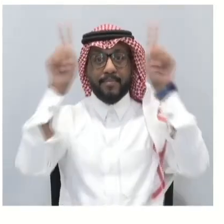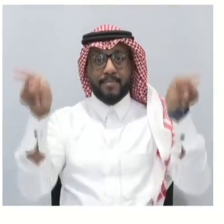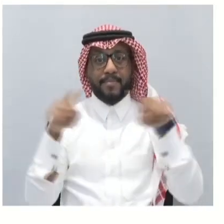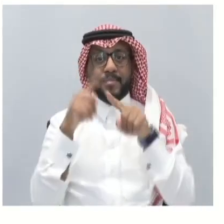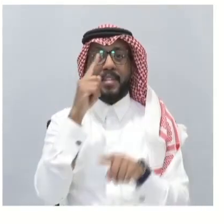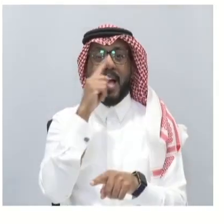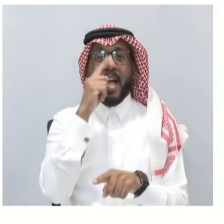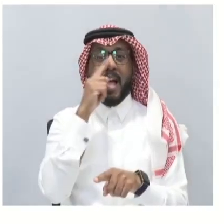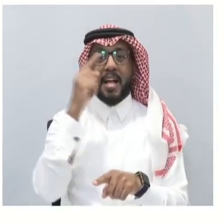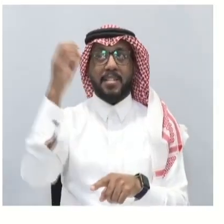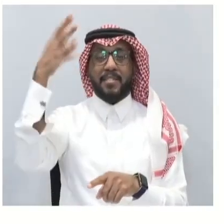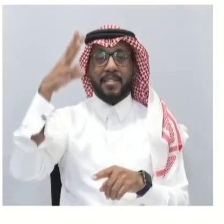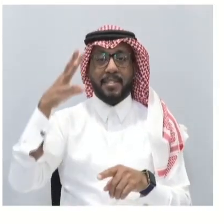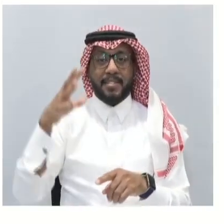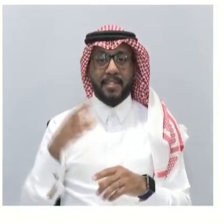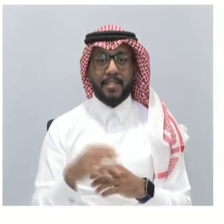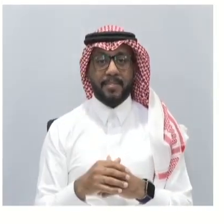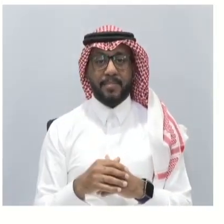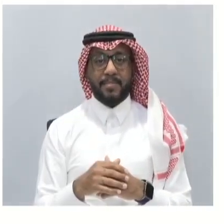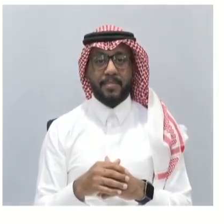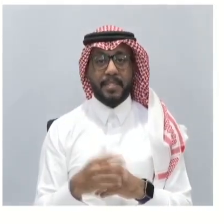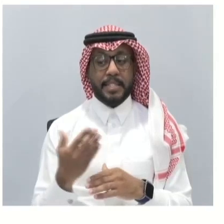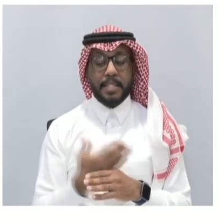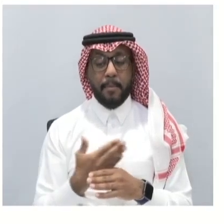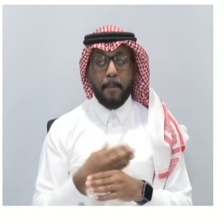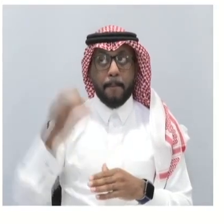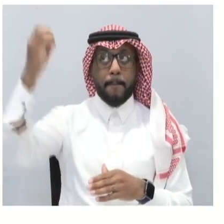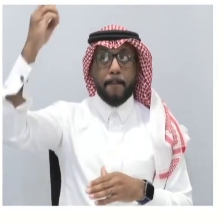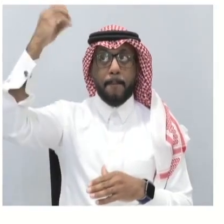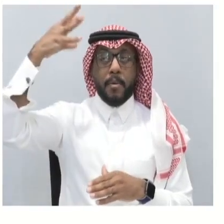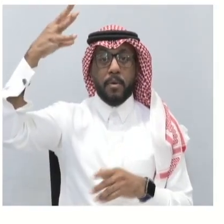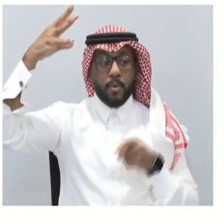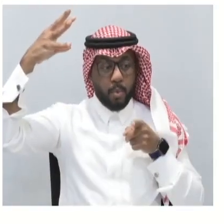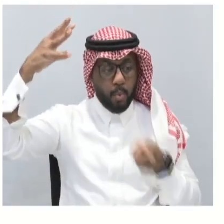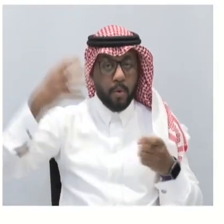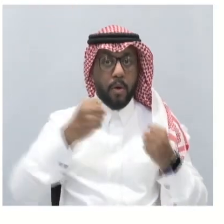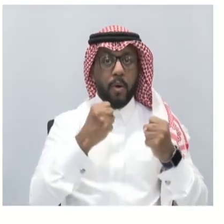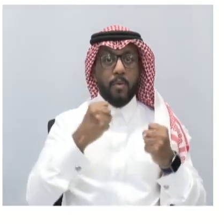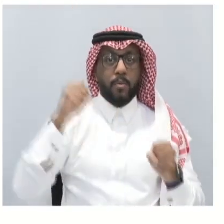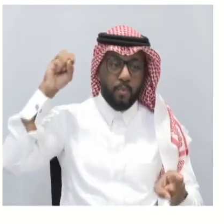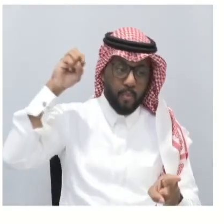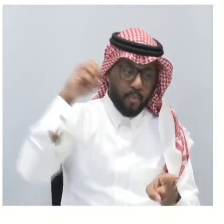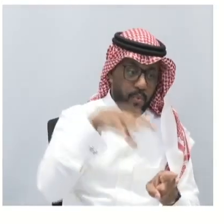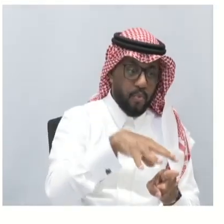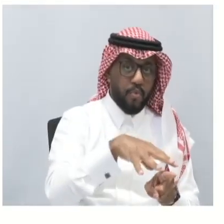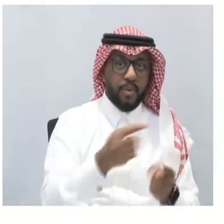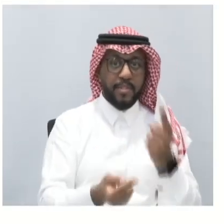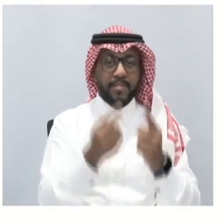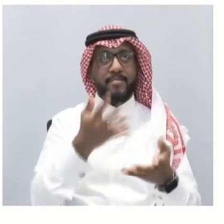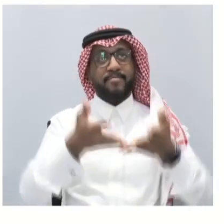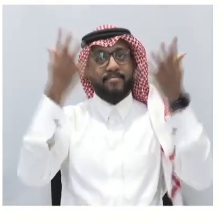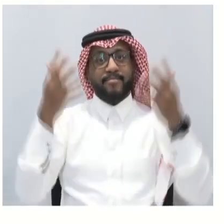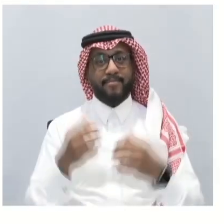اصفر لان هي اللي تعطي ايش الطاقه فخليها على شكل اصفر وبعض